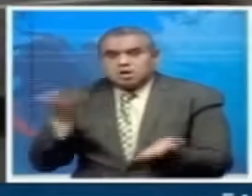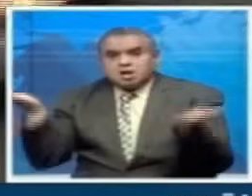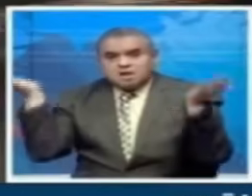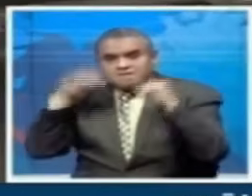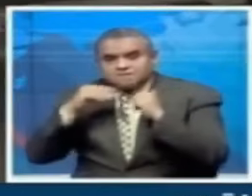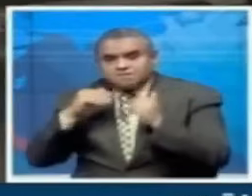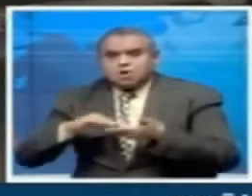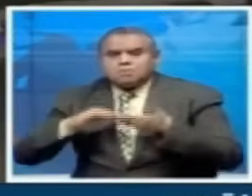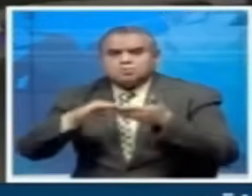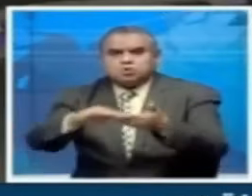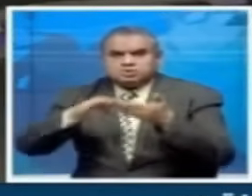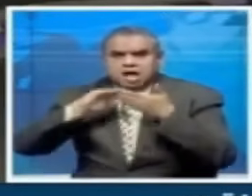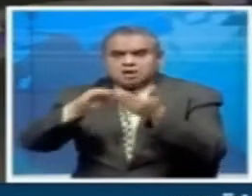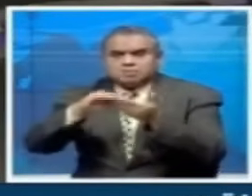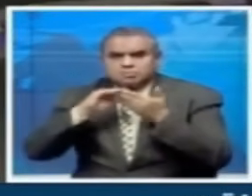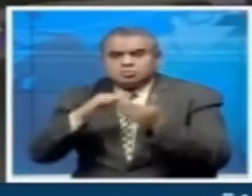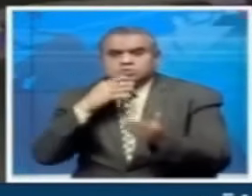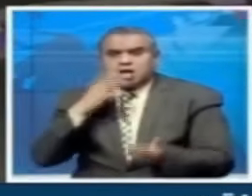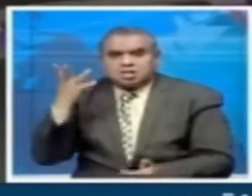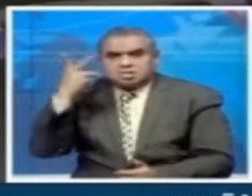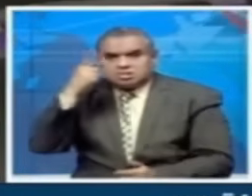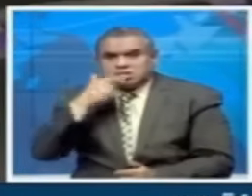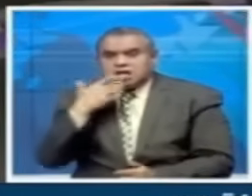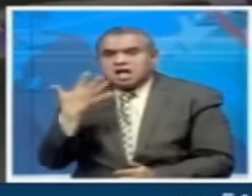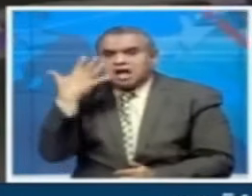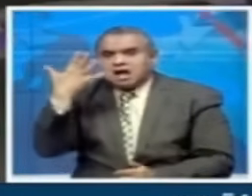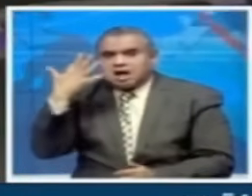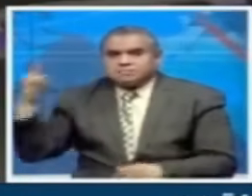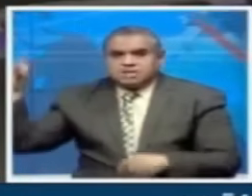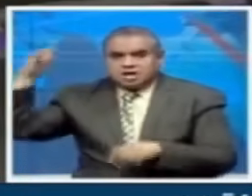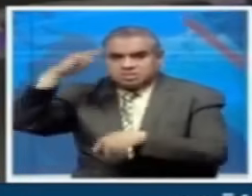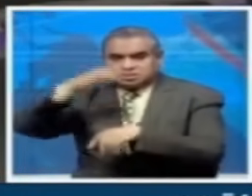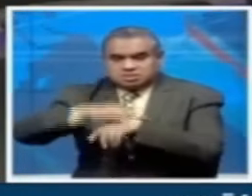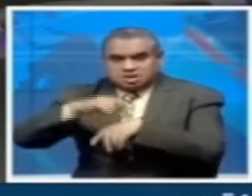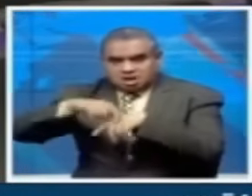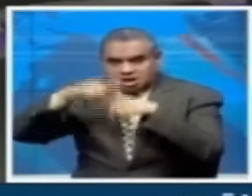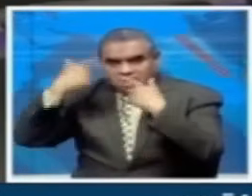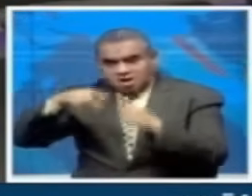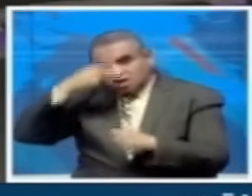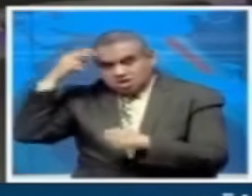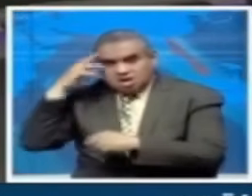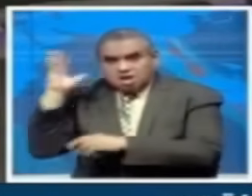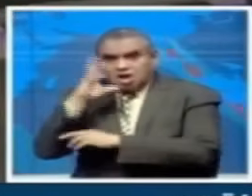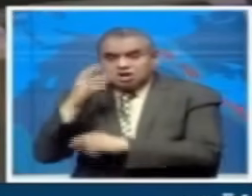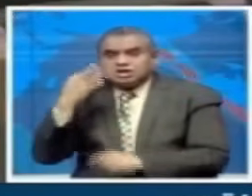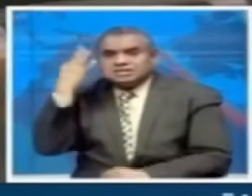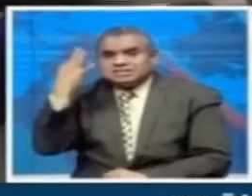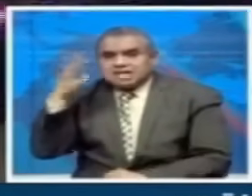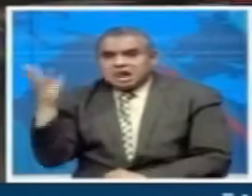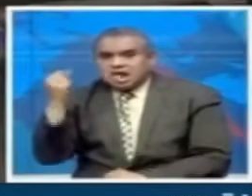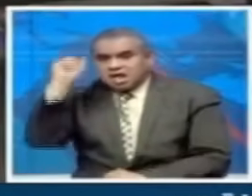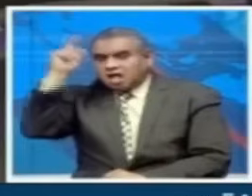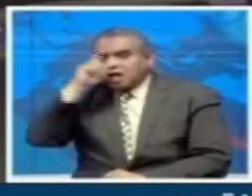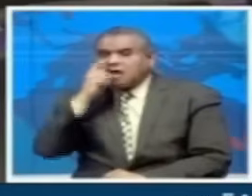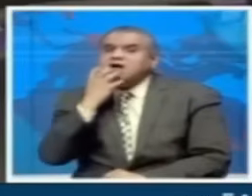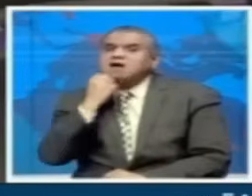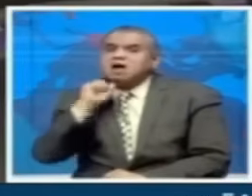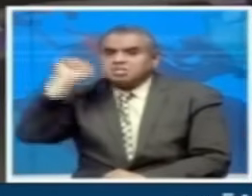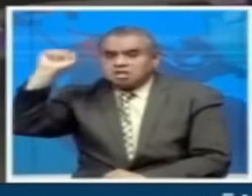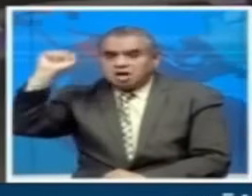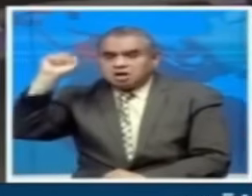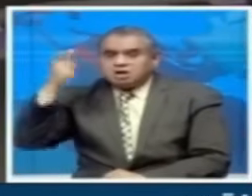المساعدات هو هبوط ما يقرب من 5 طائرات بمطار العريش الدولي، 3 طائرات من دولة قطر وطائرة